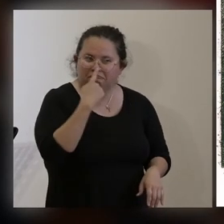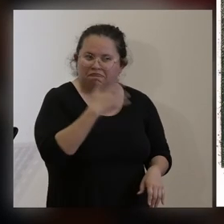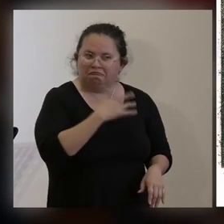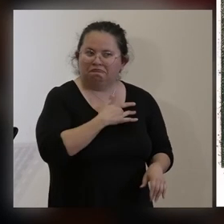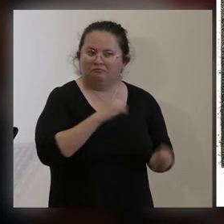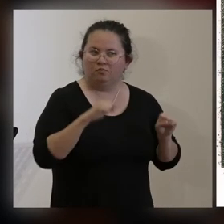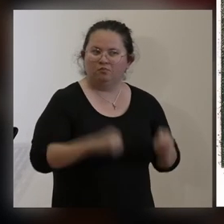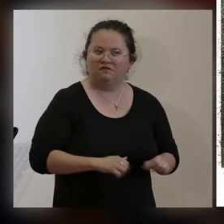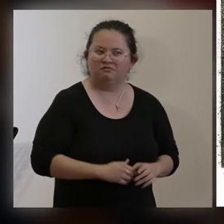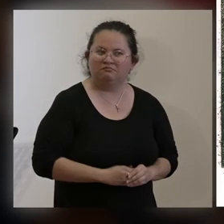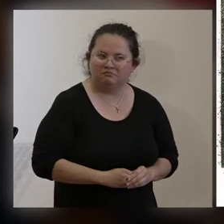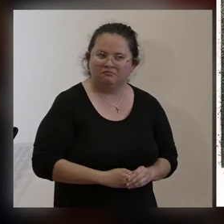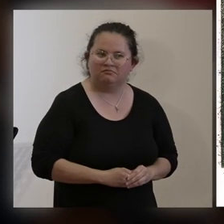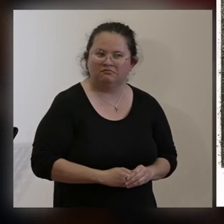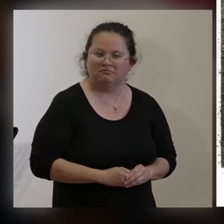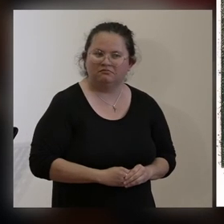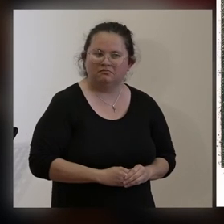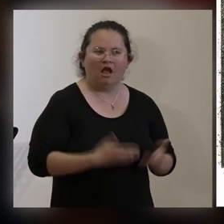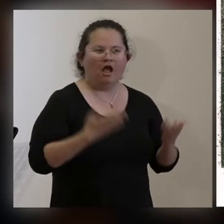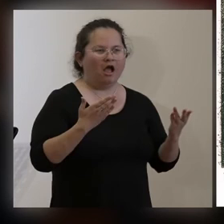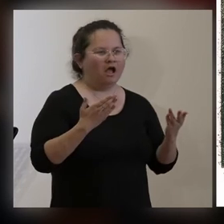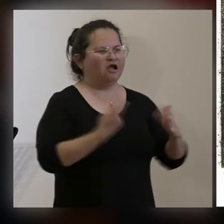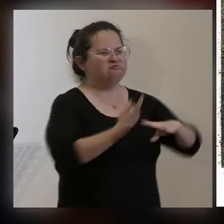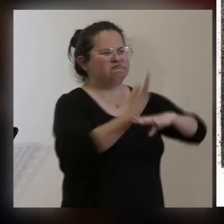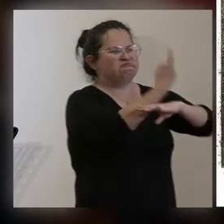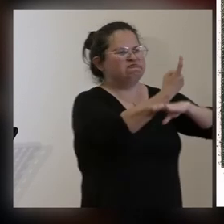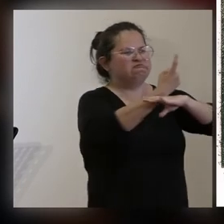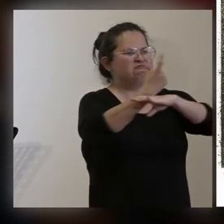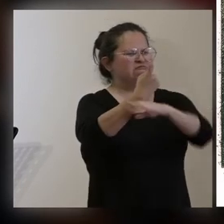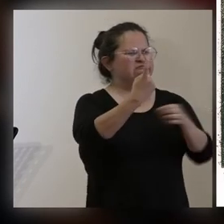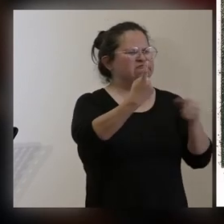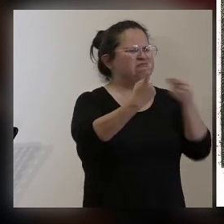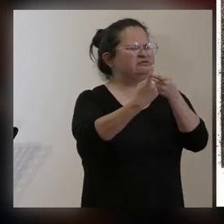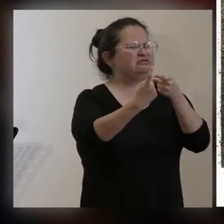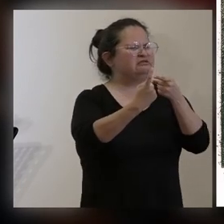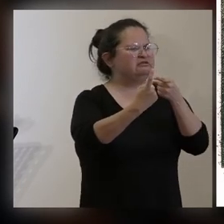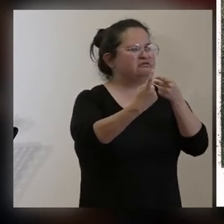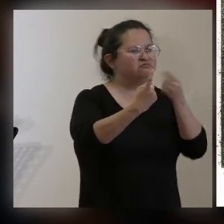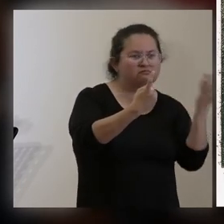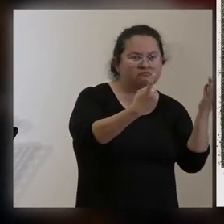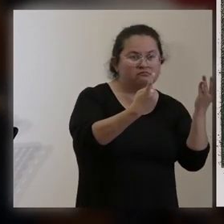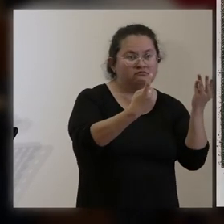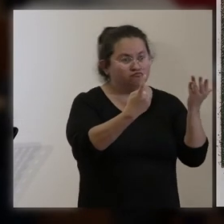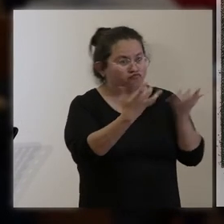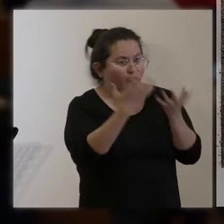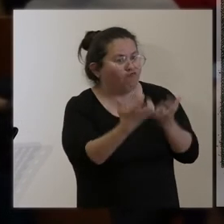Qu'espère Tati devenir Mafouque ?